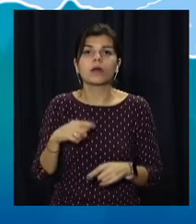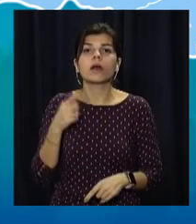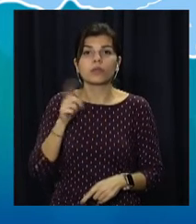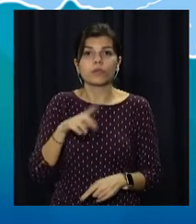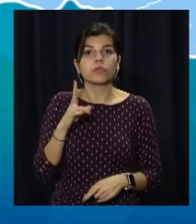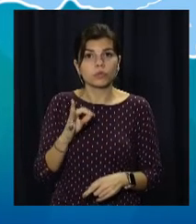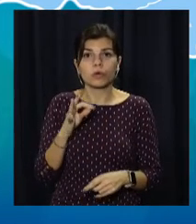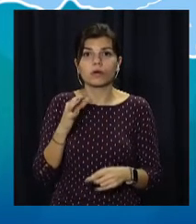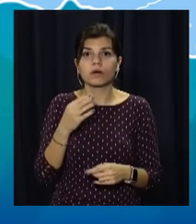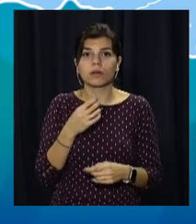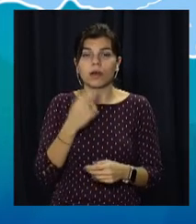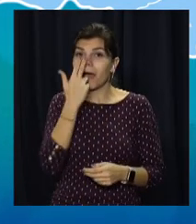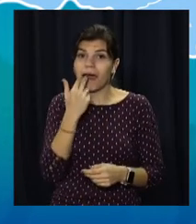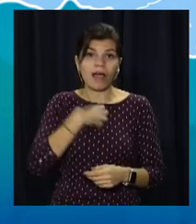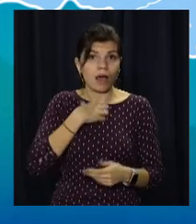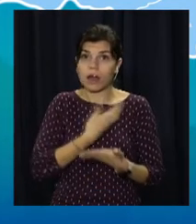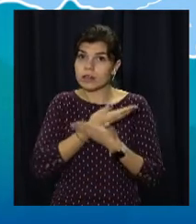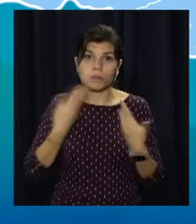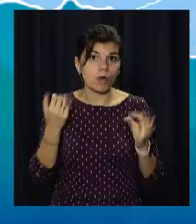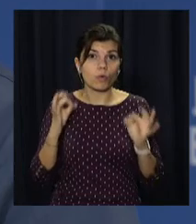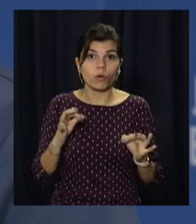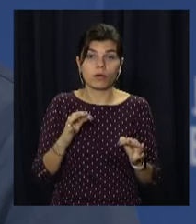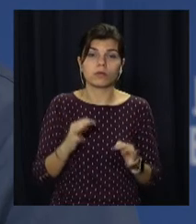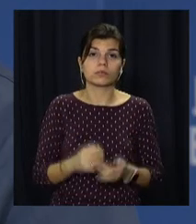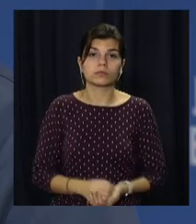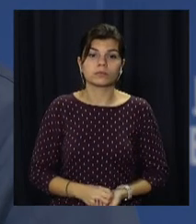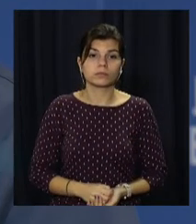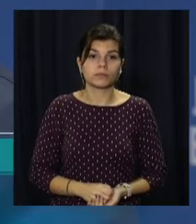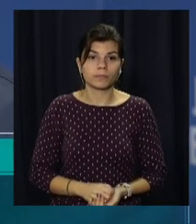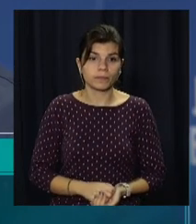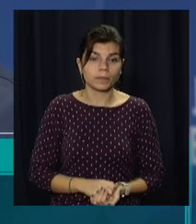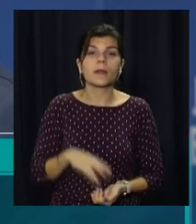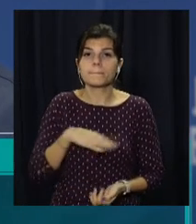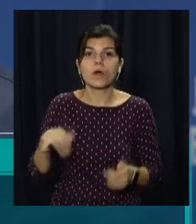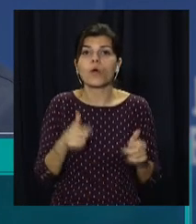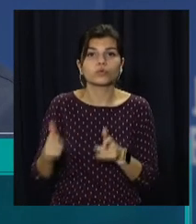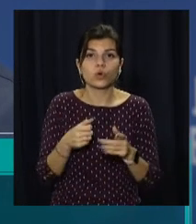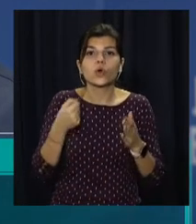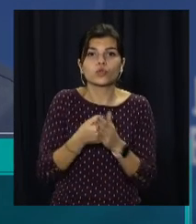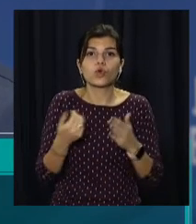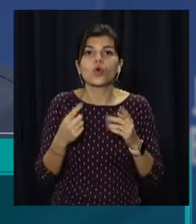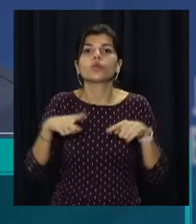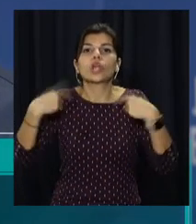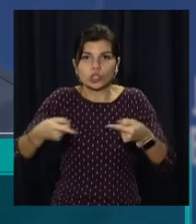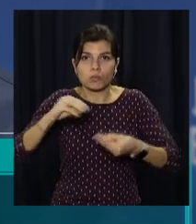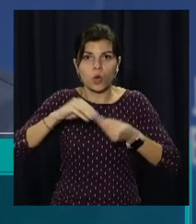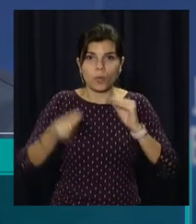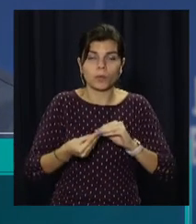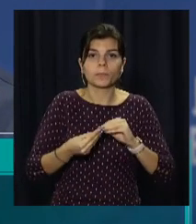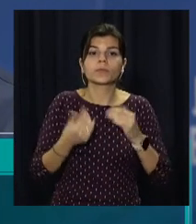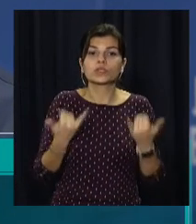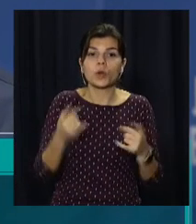відсутні респіраторні симптоми, характерні для Дельти. Ми готуємося і до цієї проблеми. Сьогодні